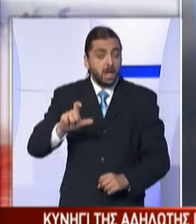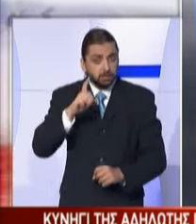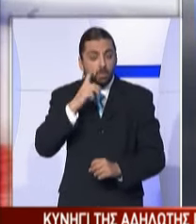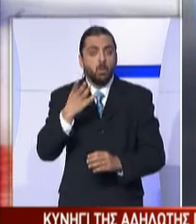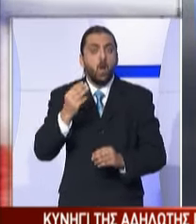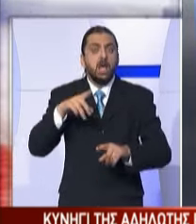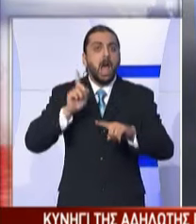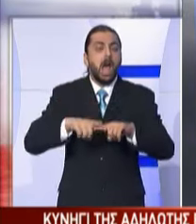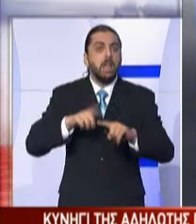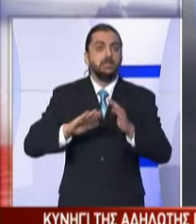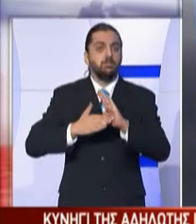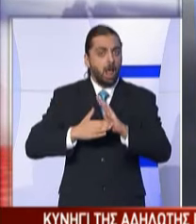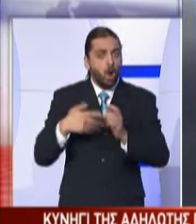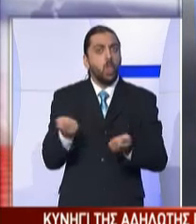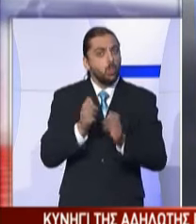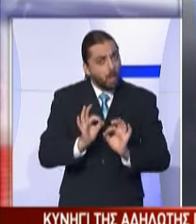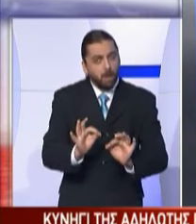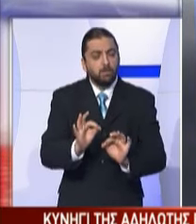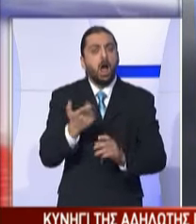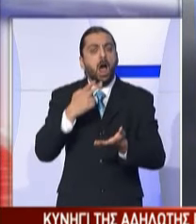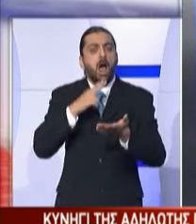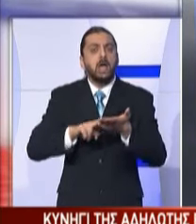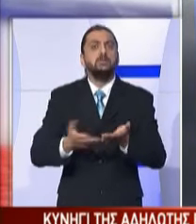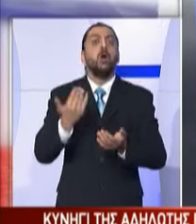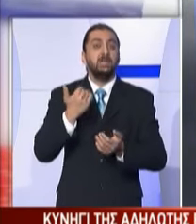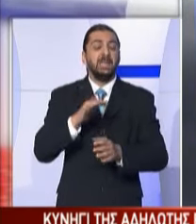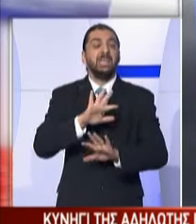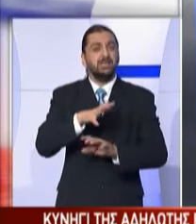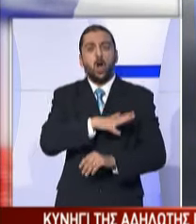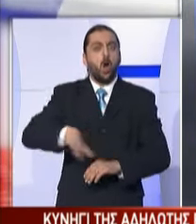στους Έλληνες εργαζόμενους, ενώ έχει σχεδόν καθιερωθεί στους αλλοδαπούς.